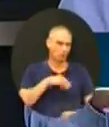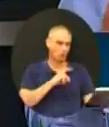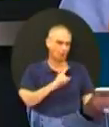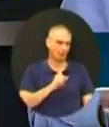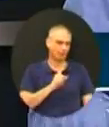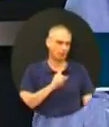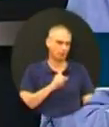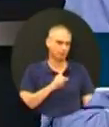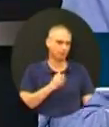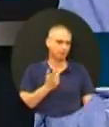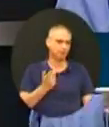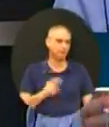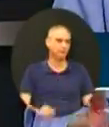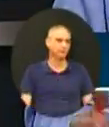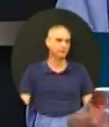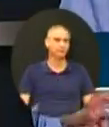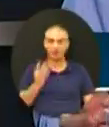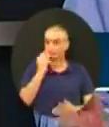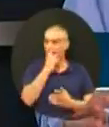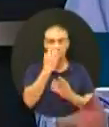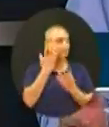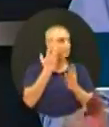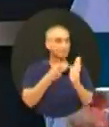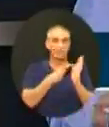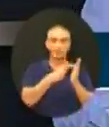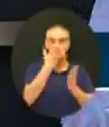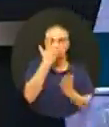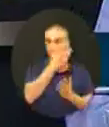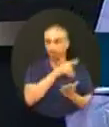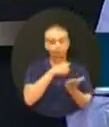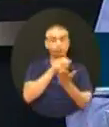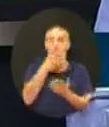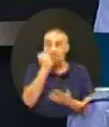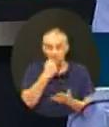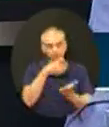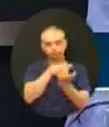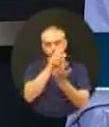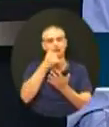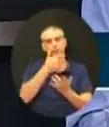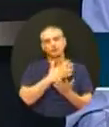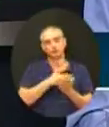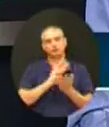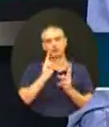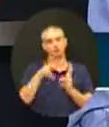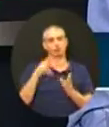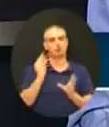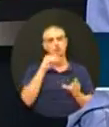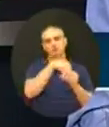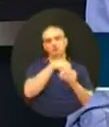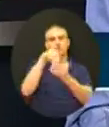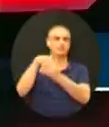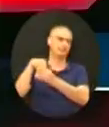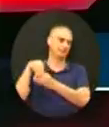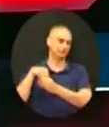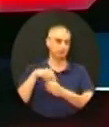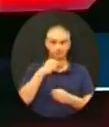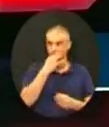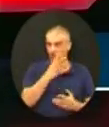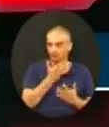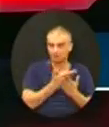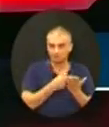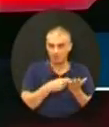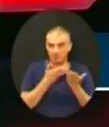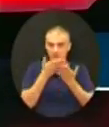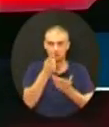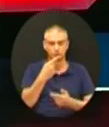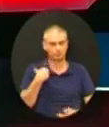קודם, ומפרסונה נון גרטה בהרבה מקומות, חמאס רוצה להיות... השאלה אם המסמך הזה יכול באמת לפתוח את הדלתות האלה, אנחנו יודעים,